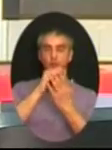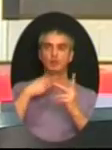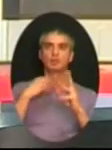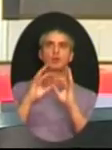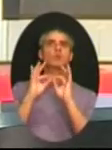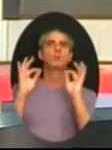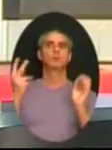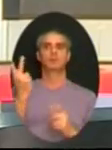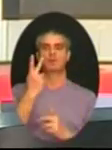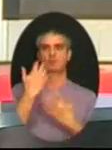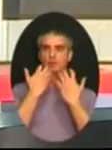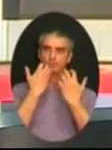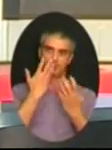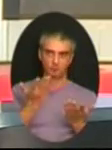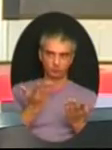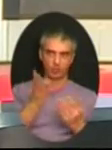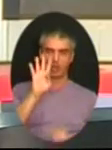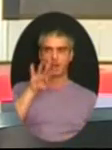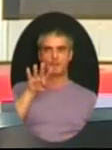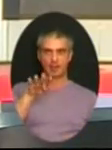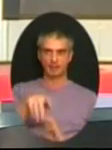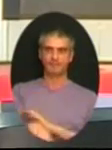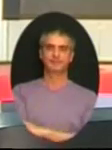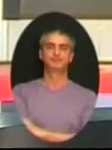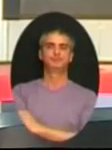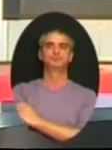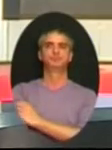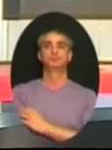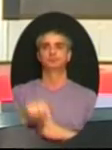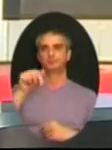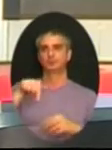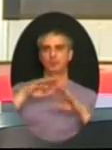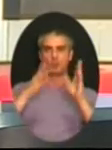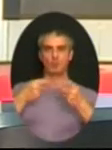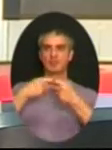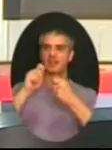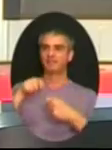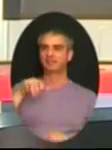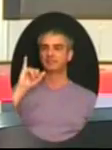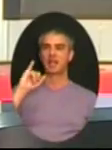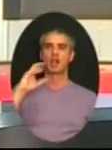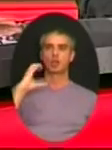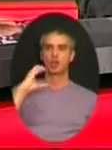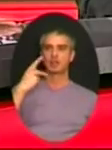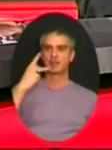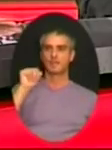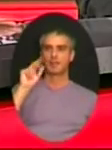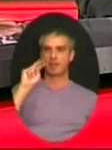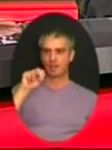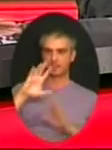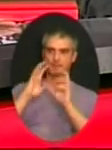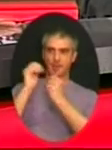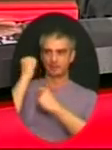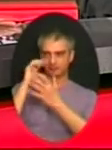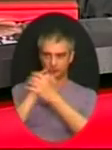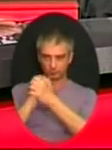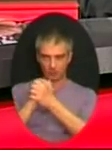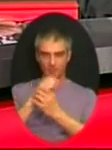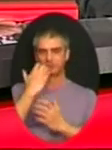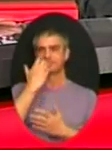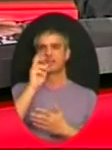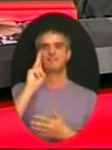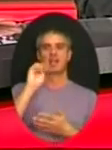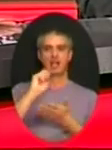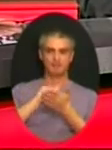פותחים כמובן עם פרשת 4000 כאן באולפן, חברת הכנסת יעל כהן פארן מהמחנה הציוני, שלום לך זאב